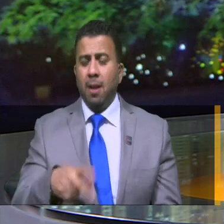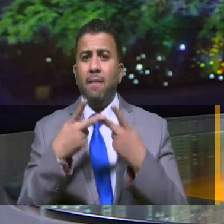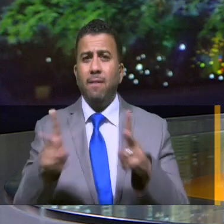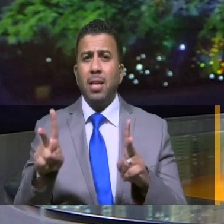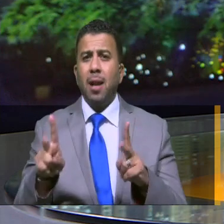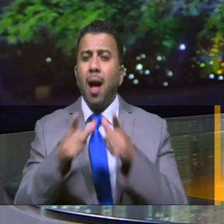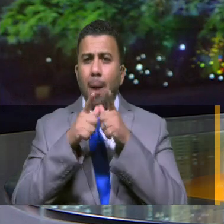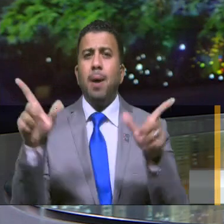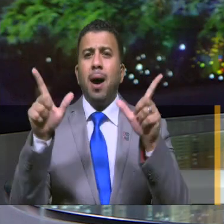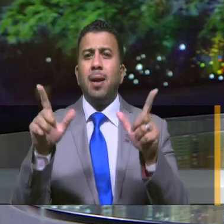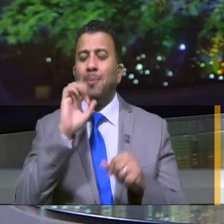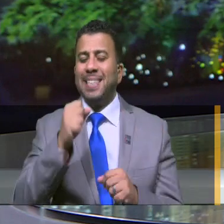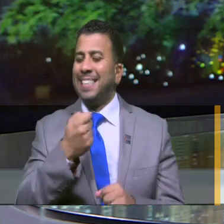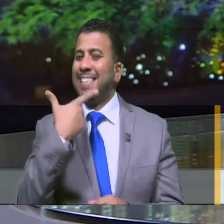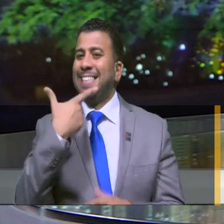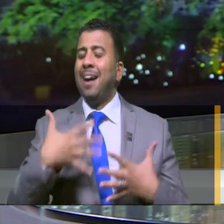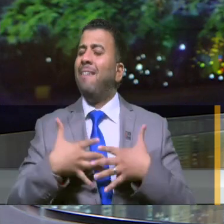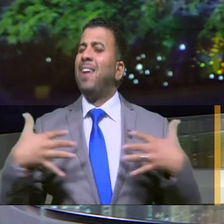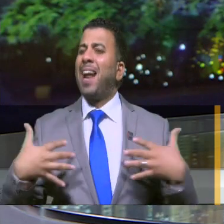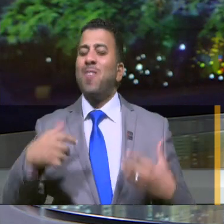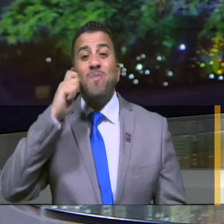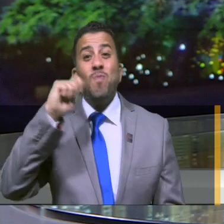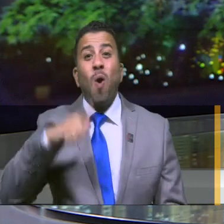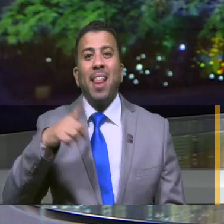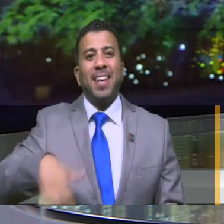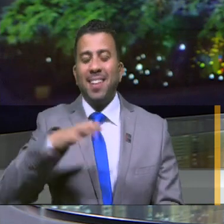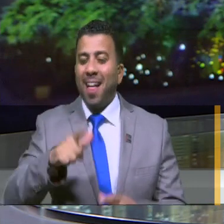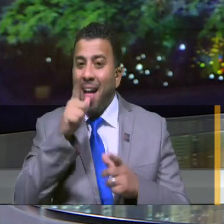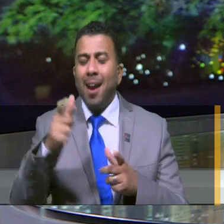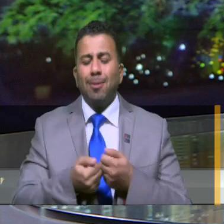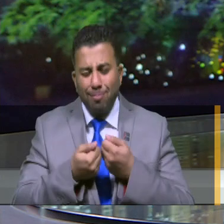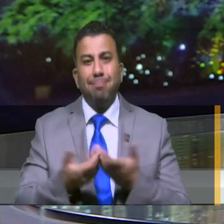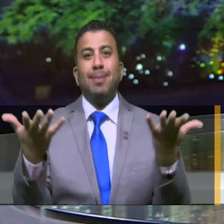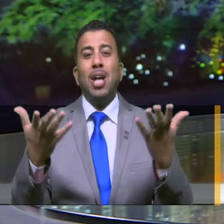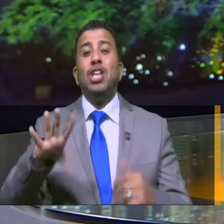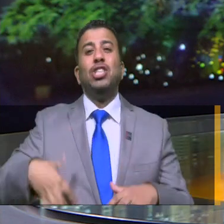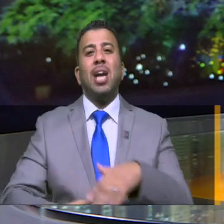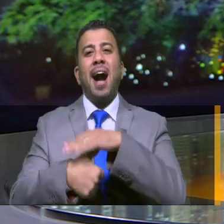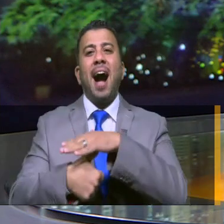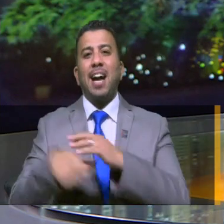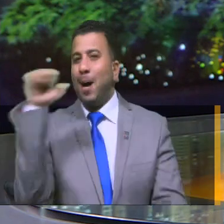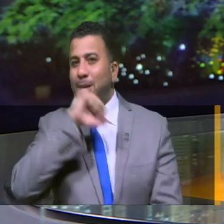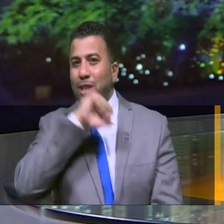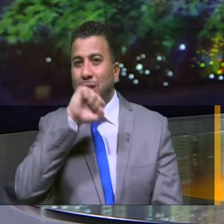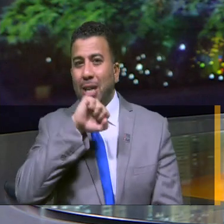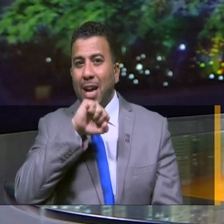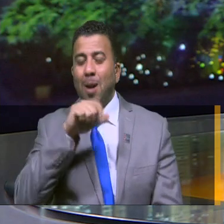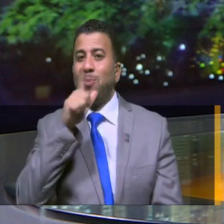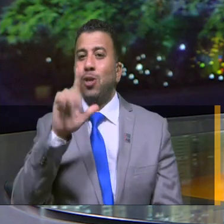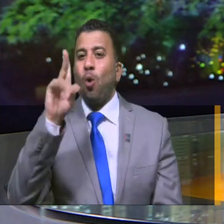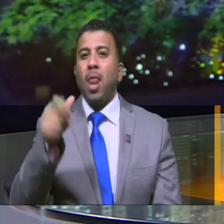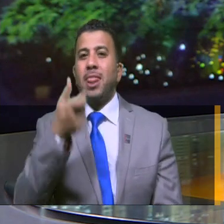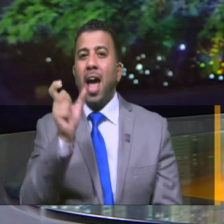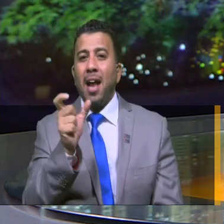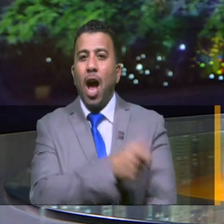نستهل نشرتنا بالأخبار السارة التي أعلن عنها اليوم، والخاصة بمكرمة صاحب السمو الشيخ الدكتور سلطان بن